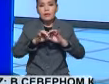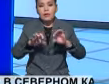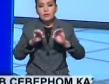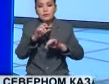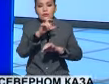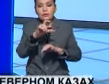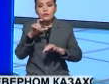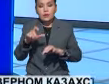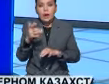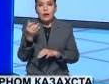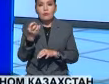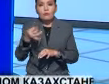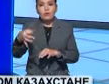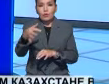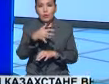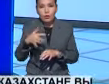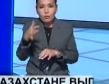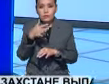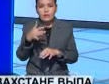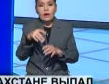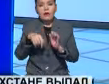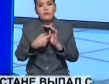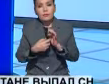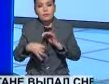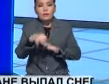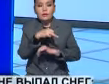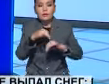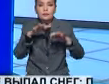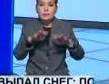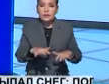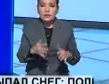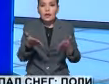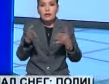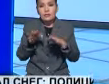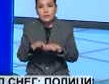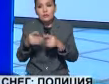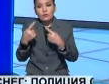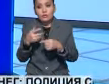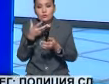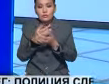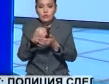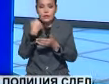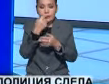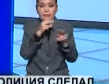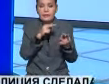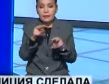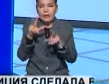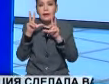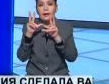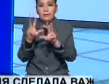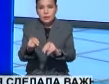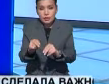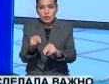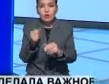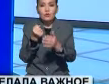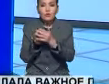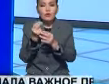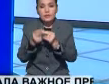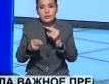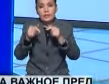жители Акмолинской области. Часть вопросов удалось решить на местах, остальные партийцы взяли на личный контроль. Обещают довести их до конца.